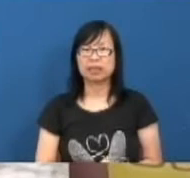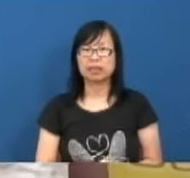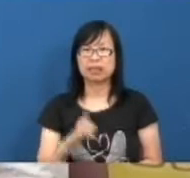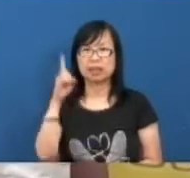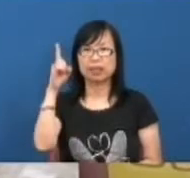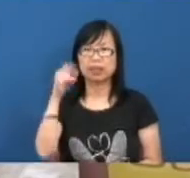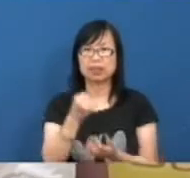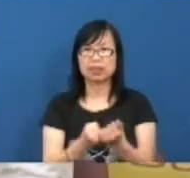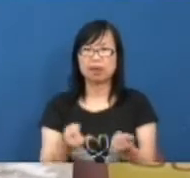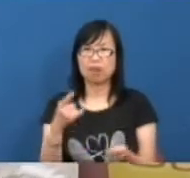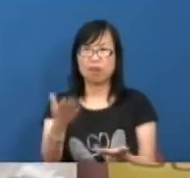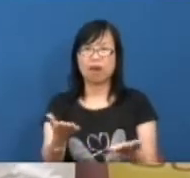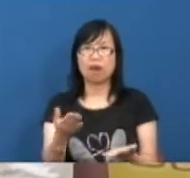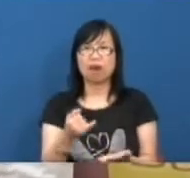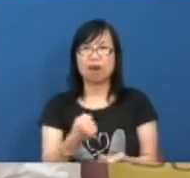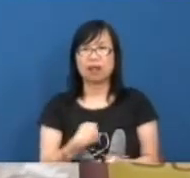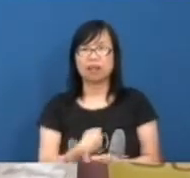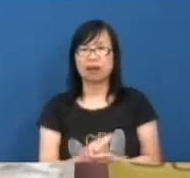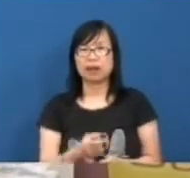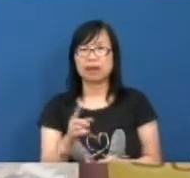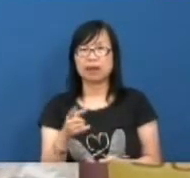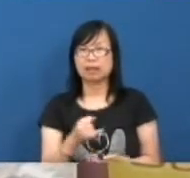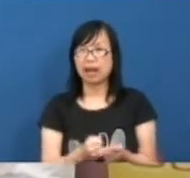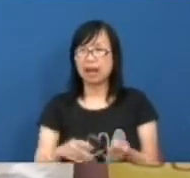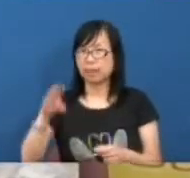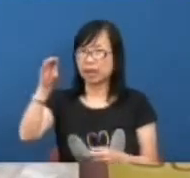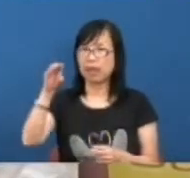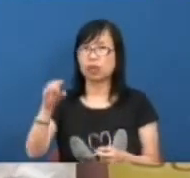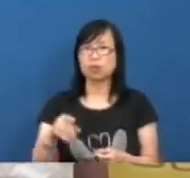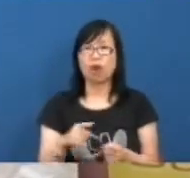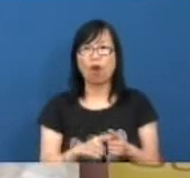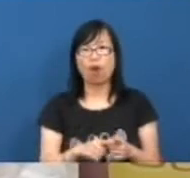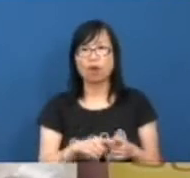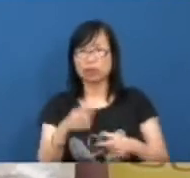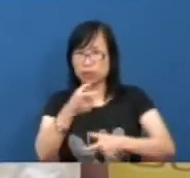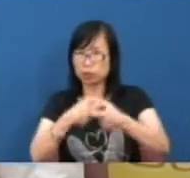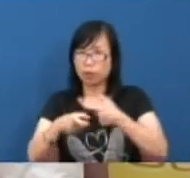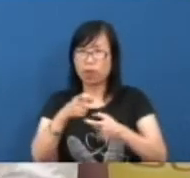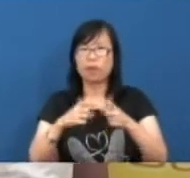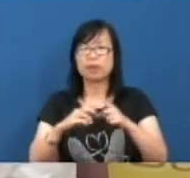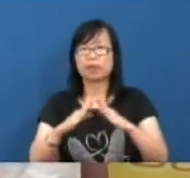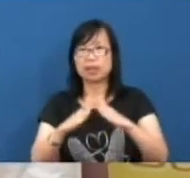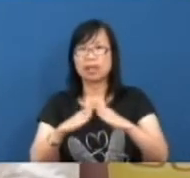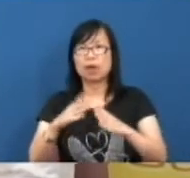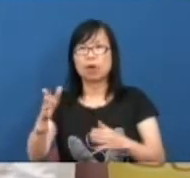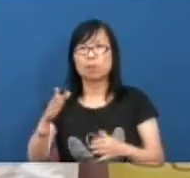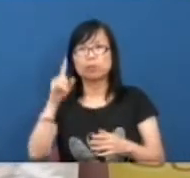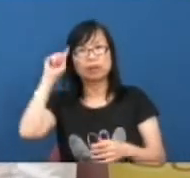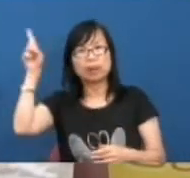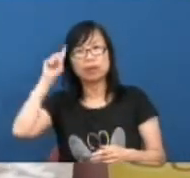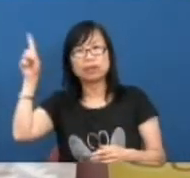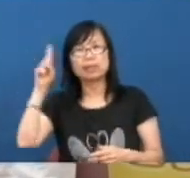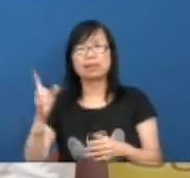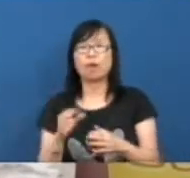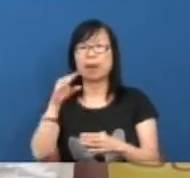天生你是個百億身家嘅巨商，每天都有過百